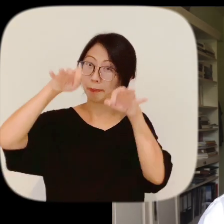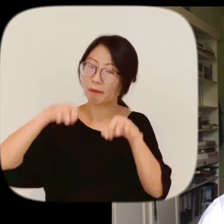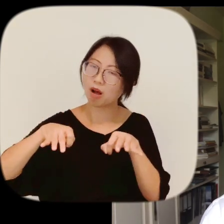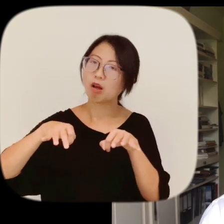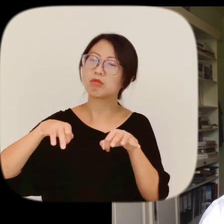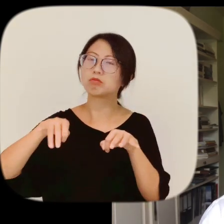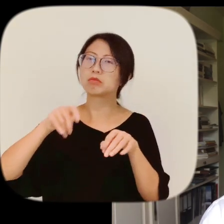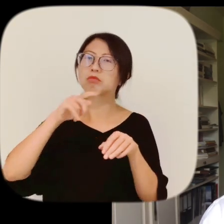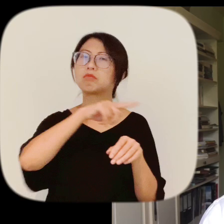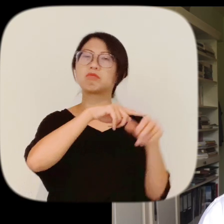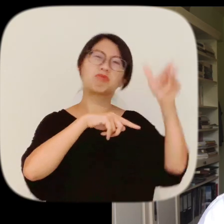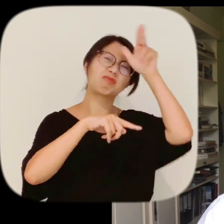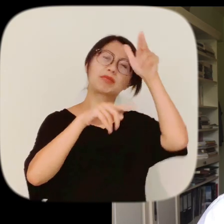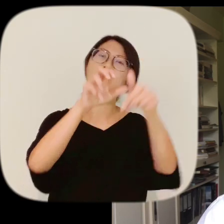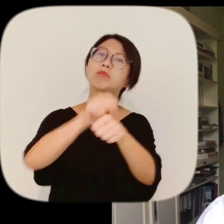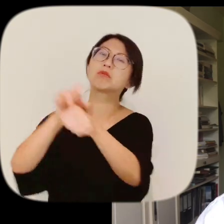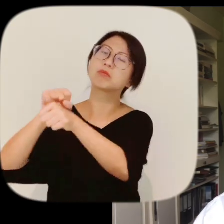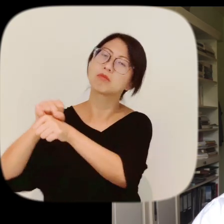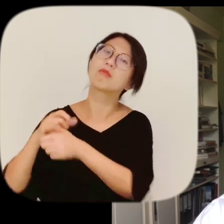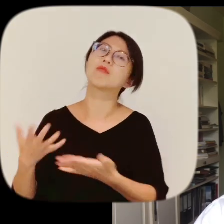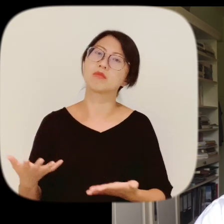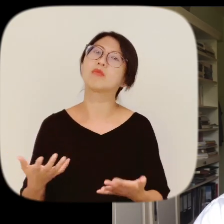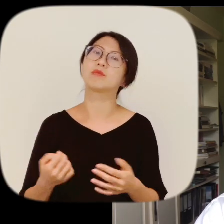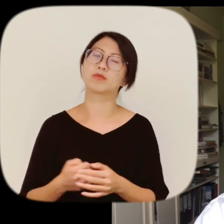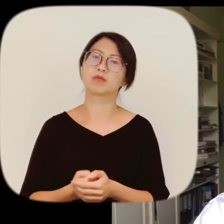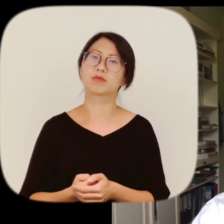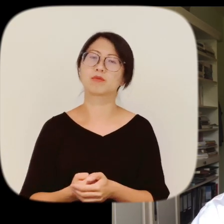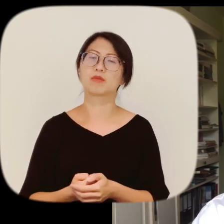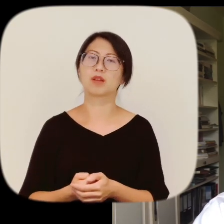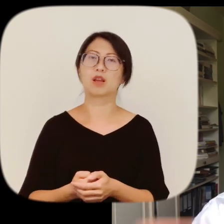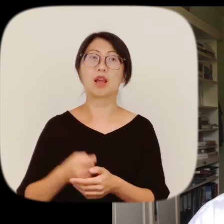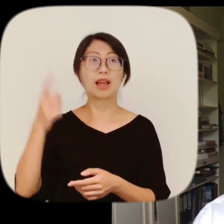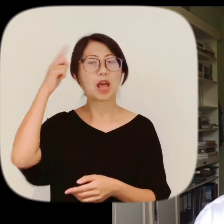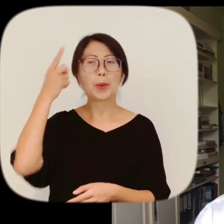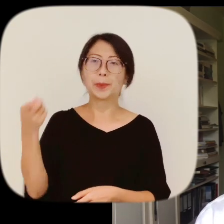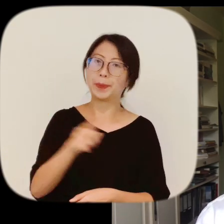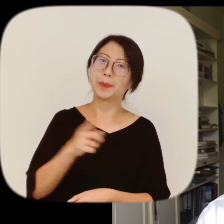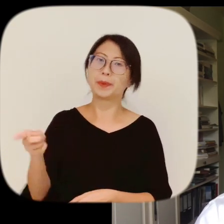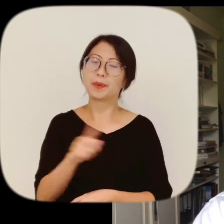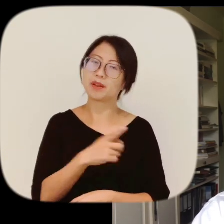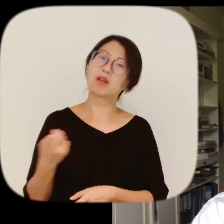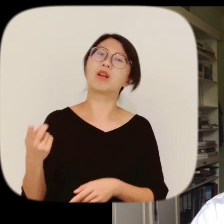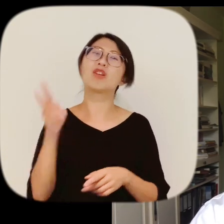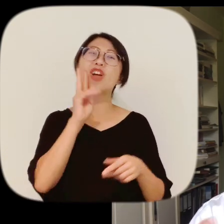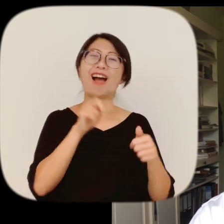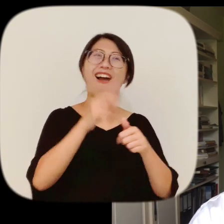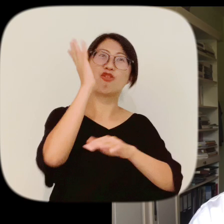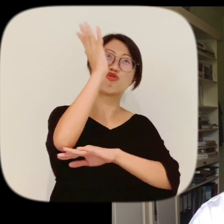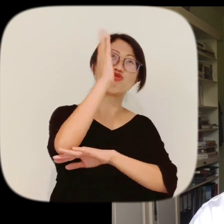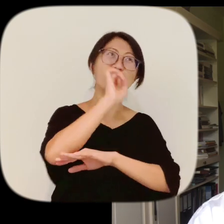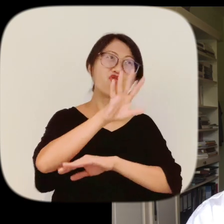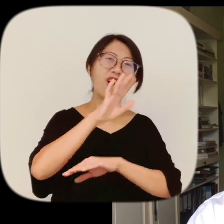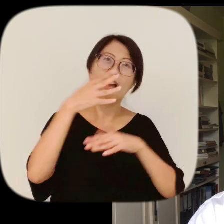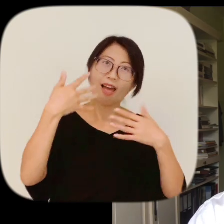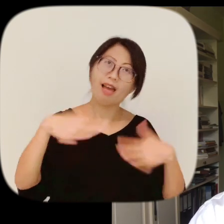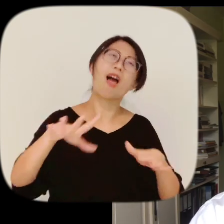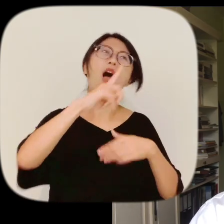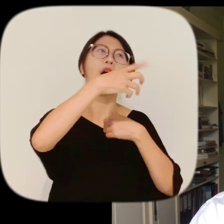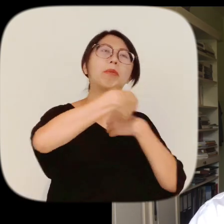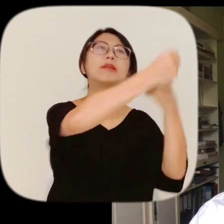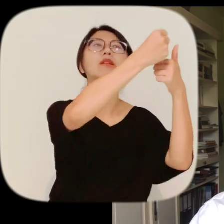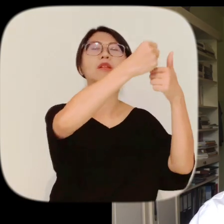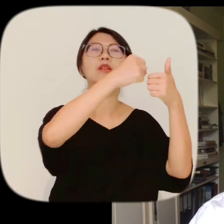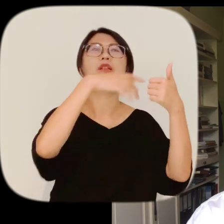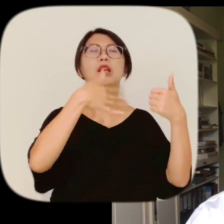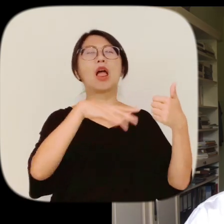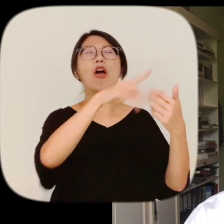可能要坐牢的他们就是哎一次过就不要被人捉那么多了轮着轮着发言人轮着轮着